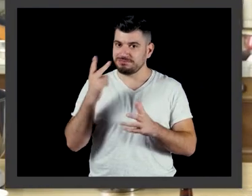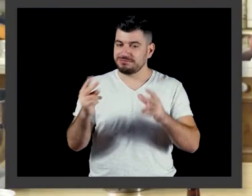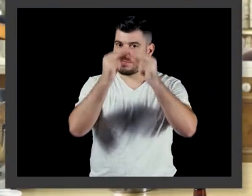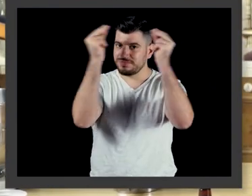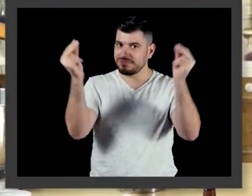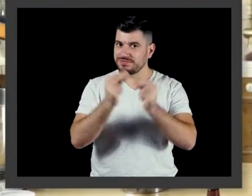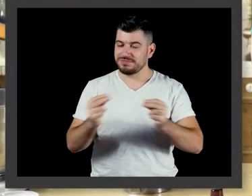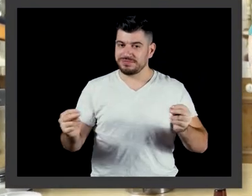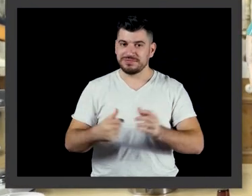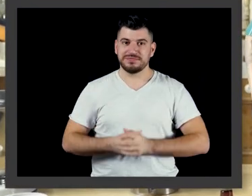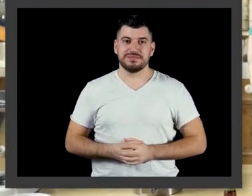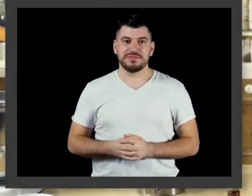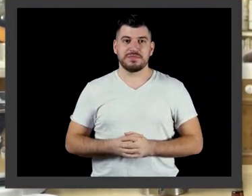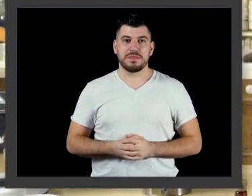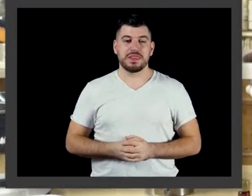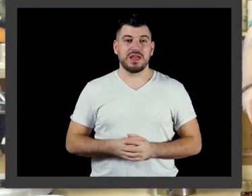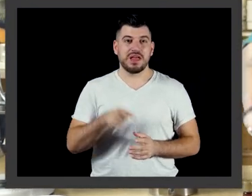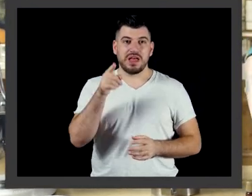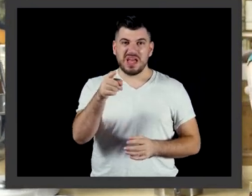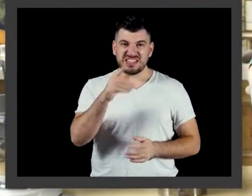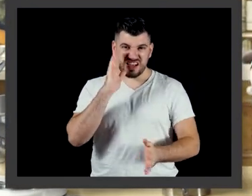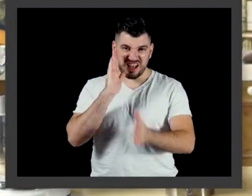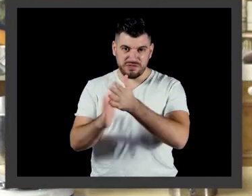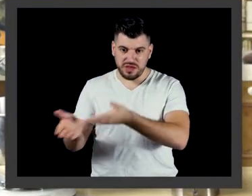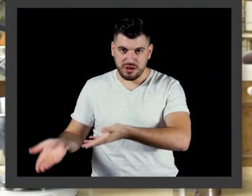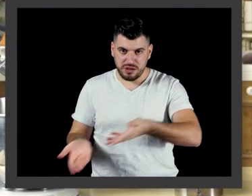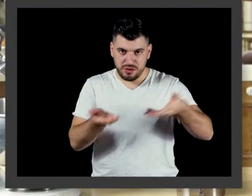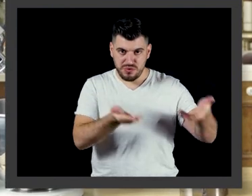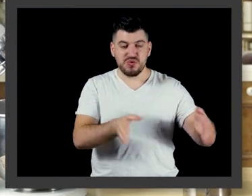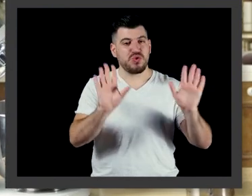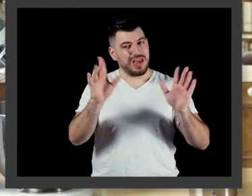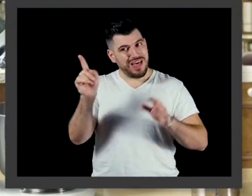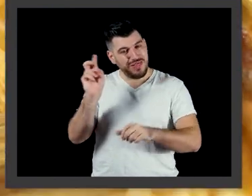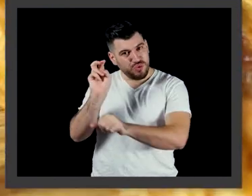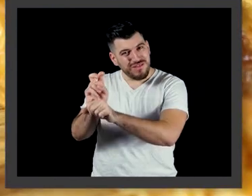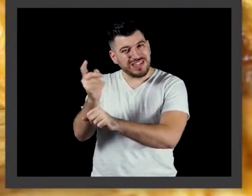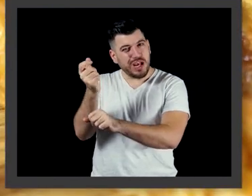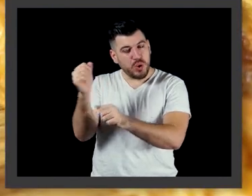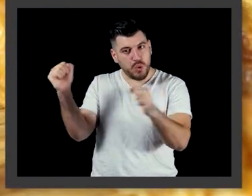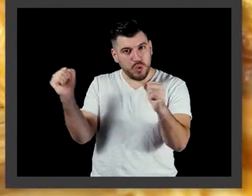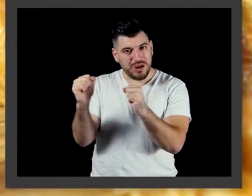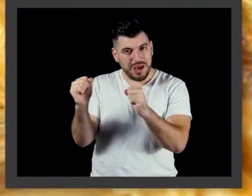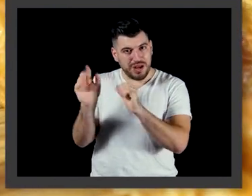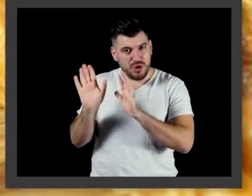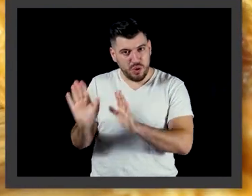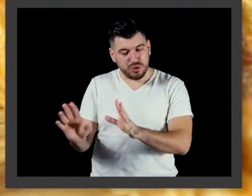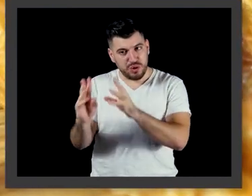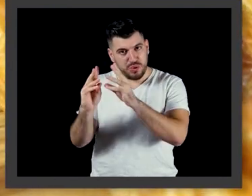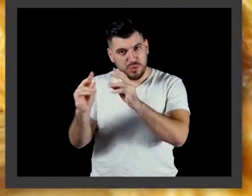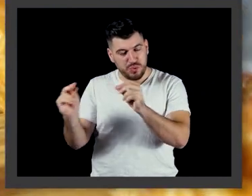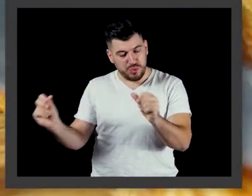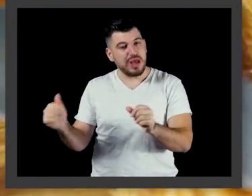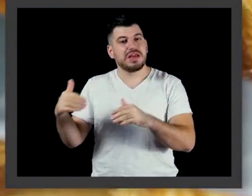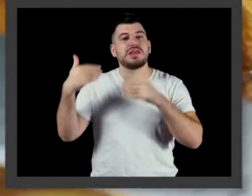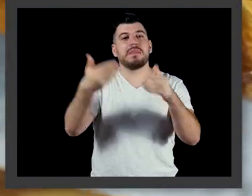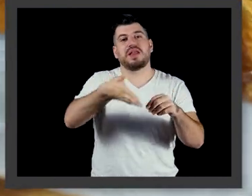Εσείς βέβαια δεν τη βγάλετε κατευθείαν όπως έκανα εγώ, αλλά αφήστε λίγη ακόμη ώρα να ξεκουραστεί και μετά θα την κόψετε. Ακούτε